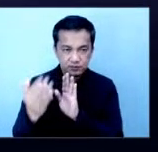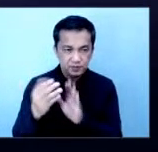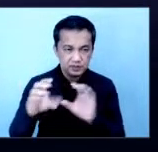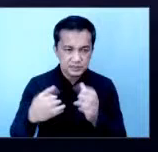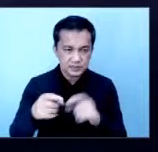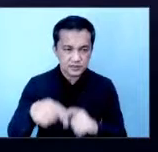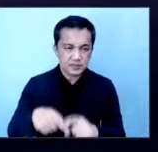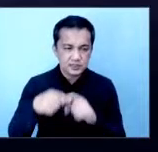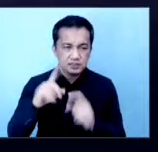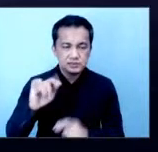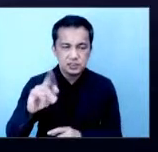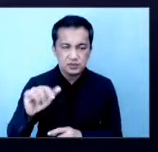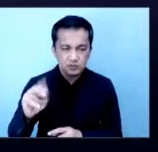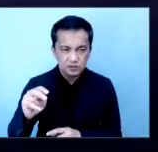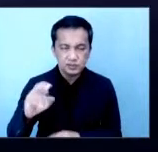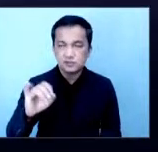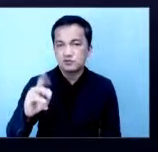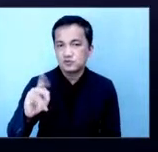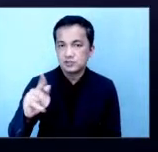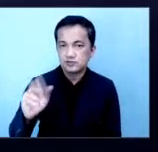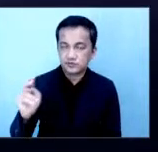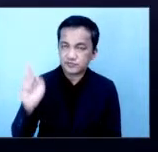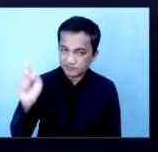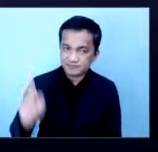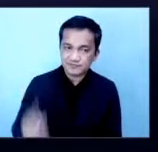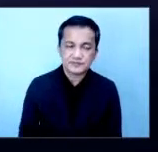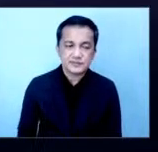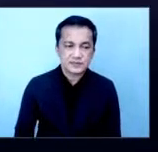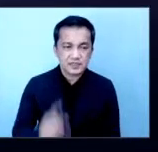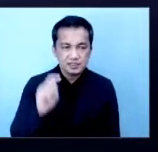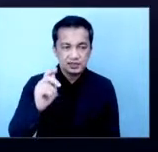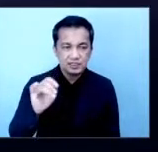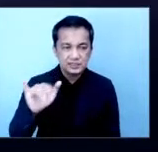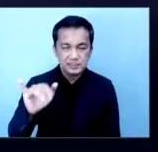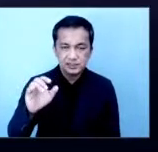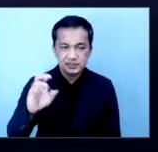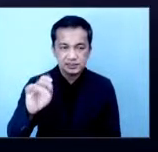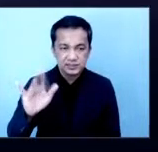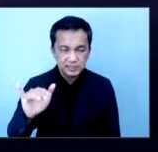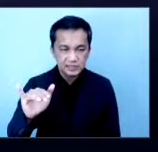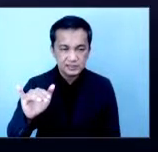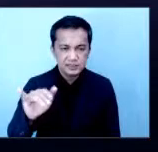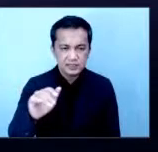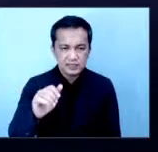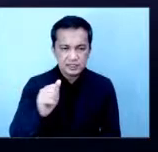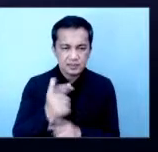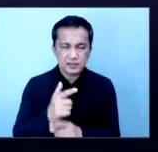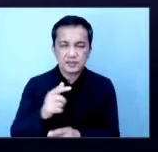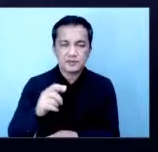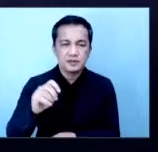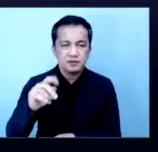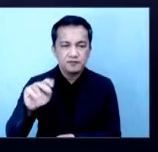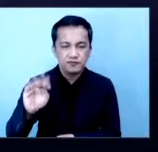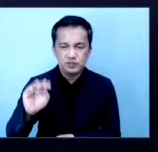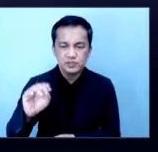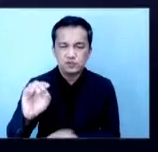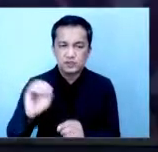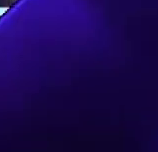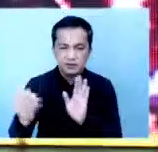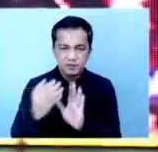ng Liloan at Consolacion. Habang sa Talisay City naman, hanggang April 14 walang face-to-face classes.